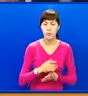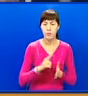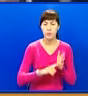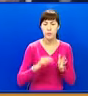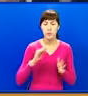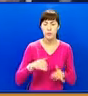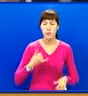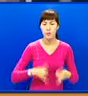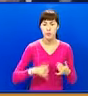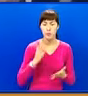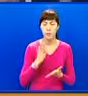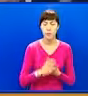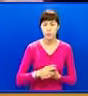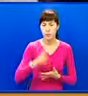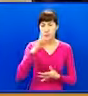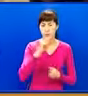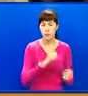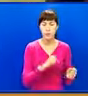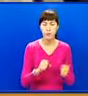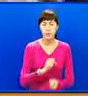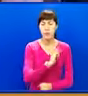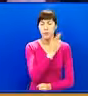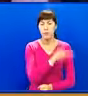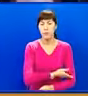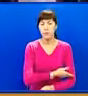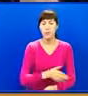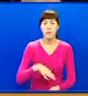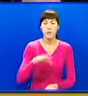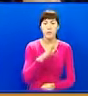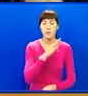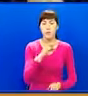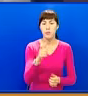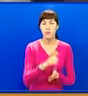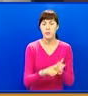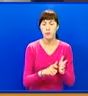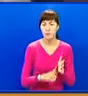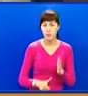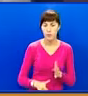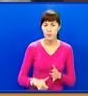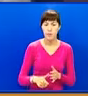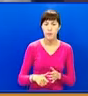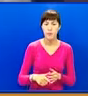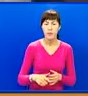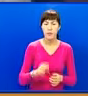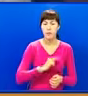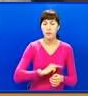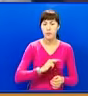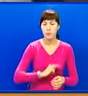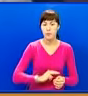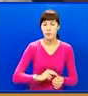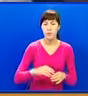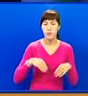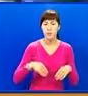мыңға жуық оқушы бар. Ел қорғаған батыр да, тілінен бал тамған ақын да, тегеуріні темір балқытқан жұмысшы да,